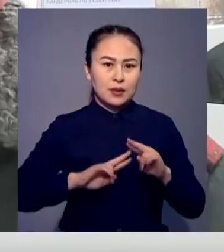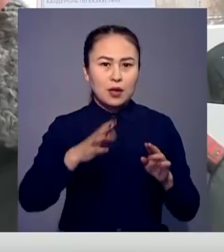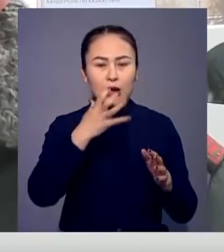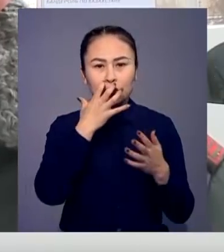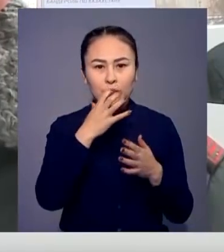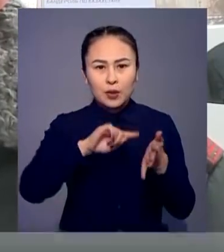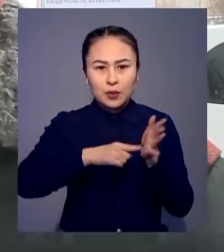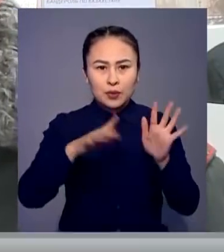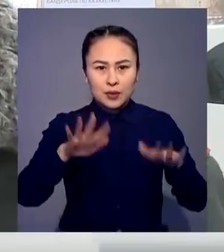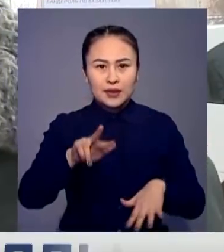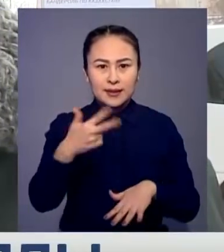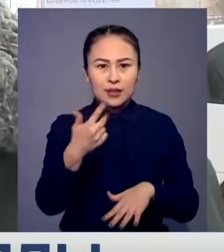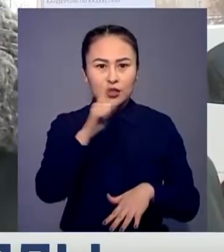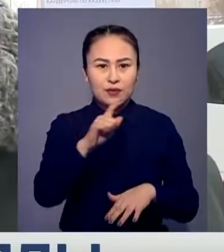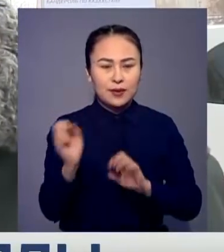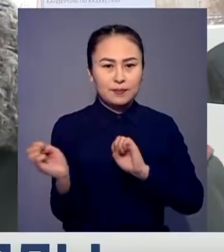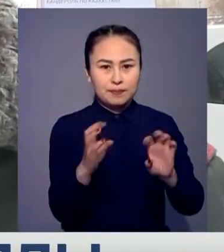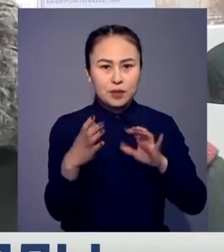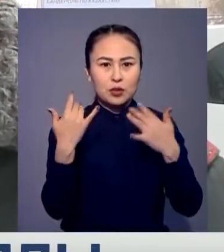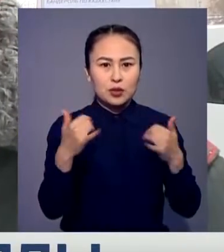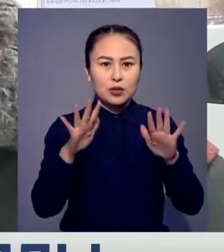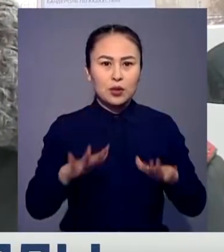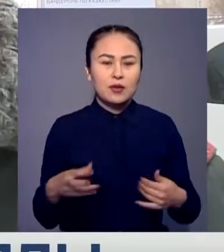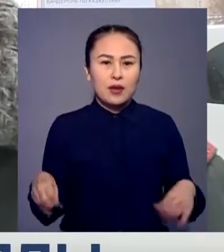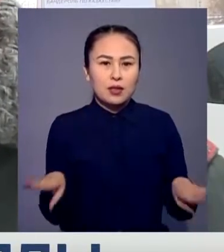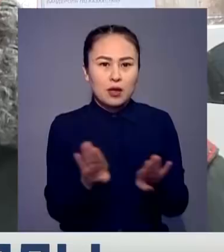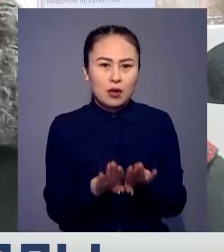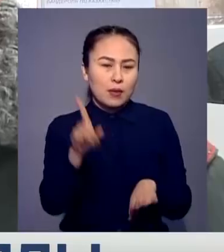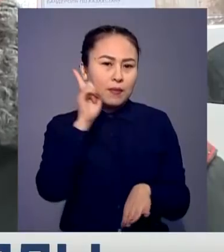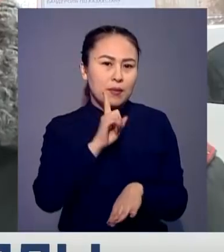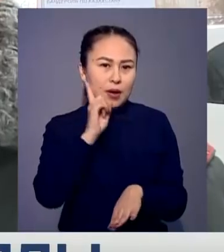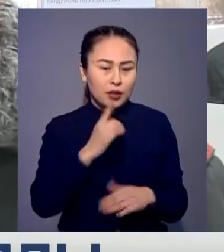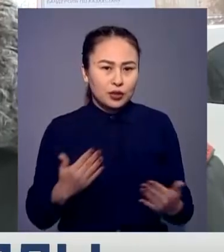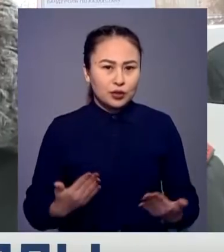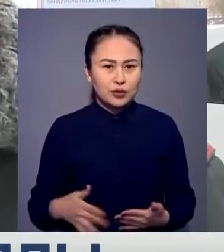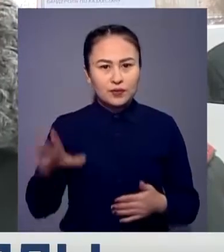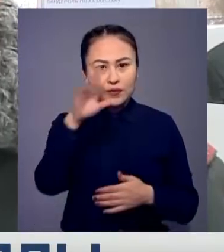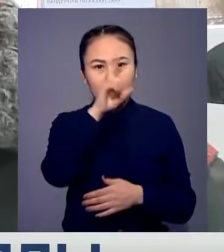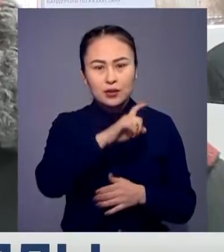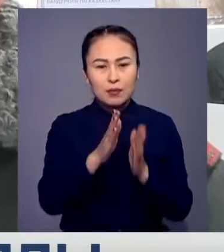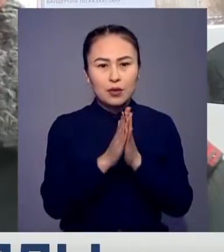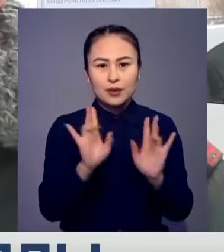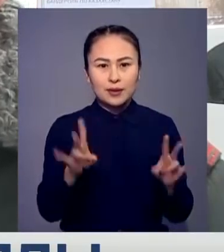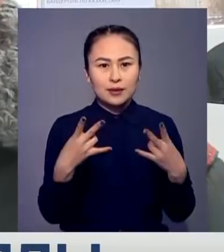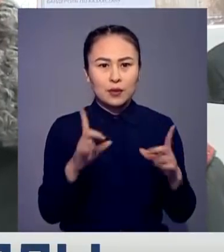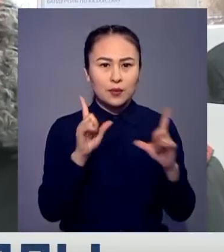бекеттеріне 32 адам жайғастырылды. Қазірде бірнеше бағыттағы жолдар жабық. Сондықтан тұрғындарға әзірге жолға шықпауға кеңес